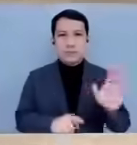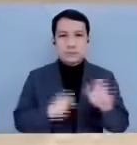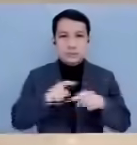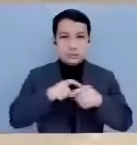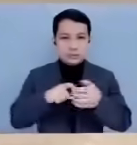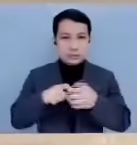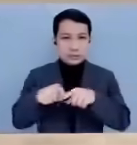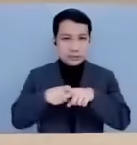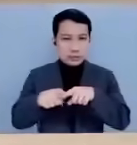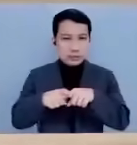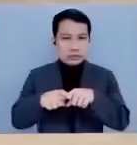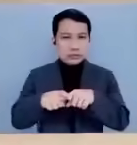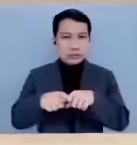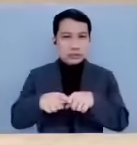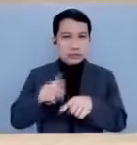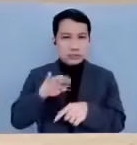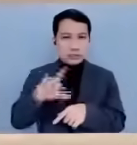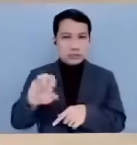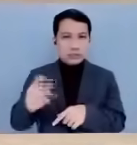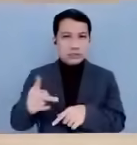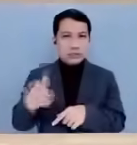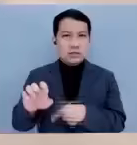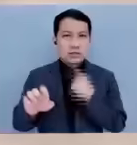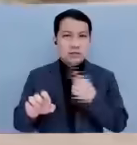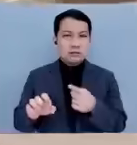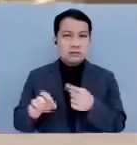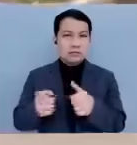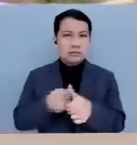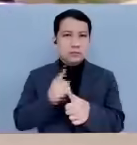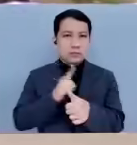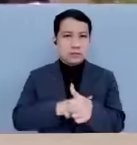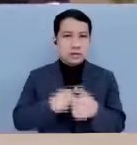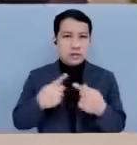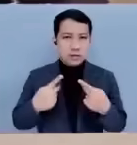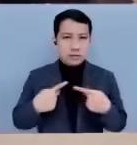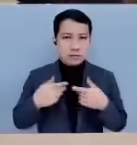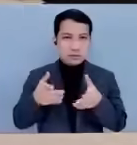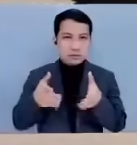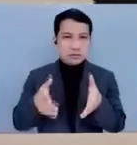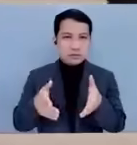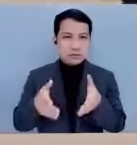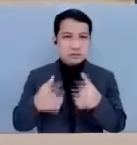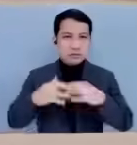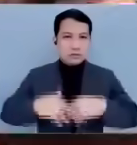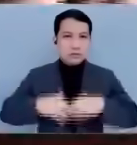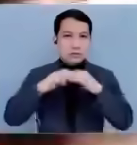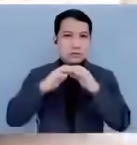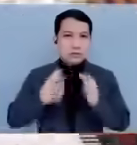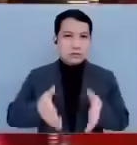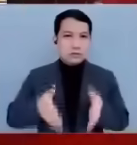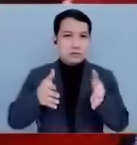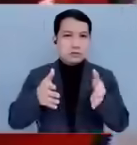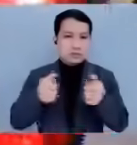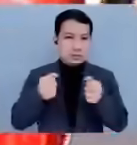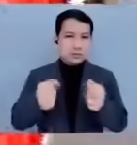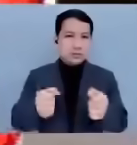e-trike. Mas mainam pa rin daw unahin ang pagkakaroon ng maayos na infrastruktura. Sa lagay natin ito